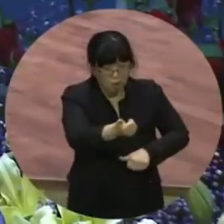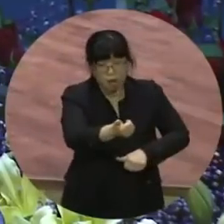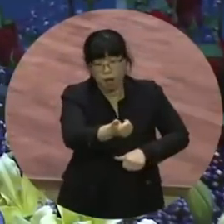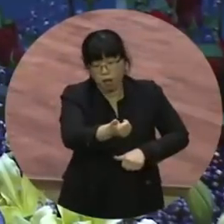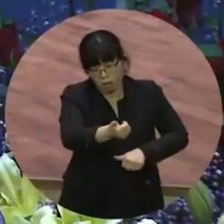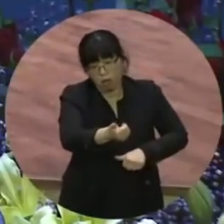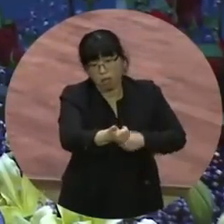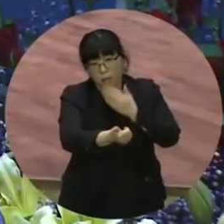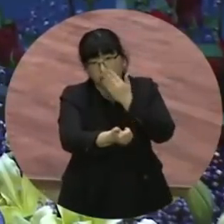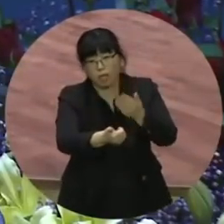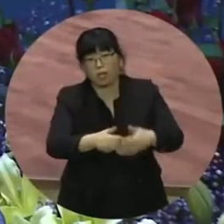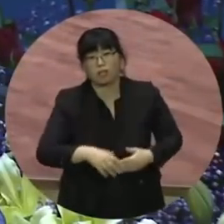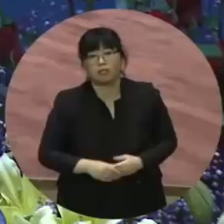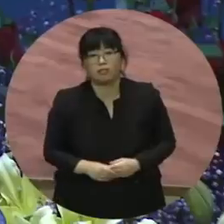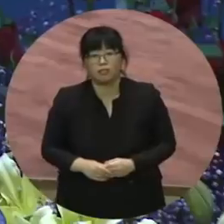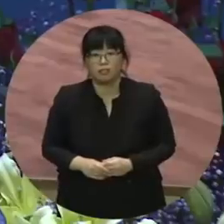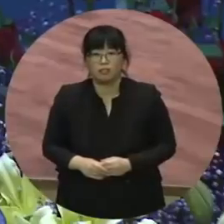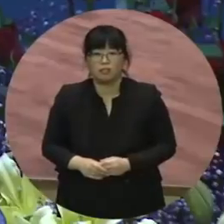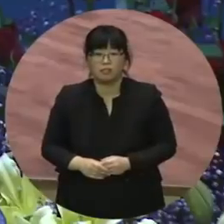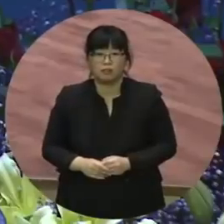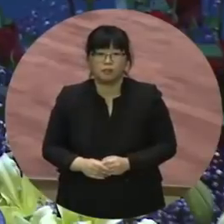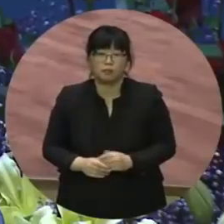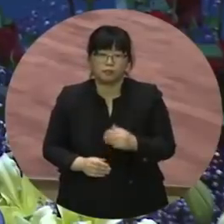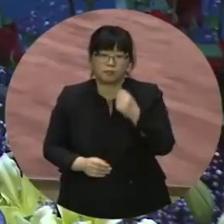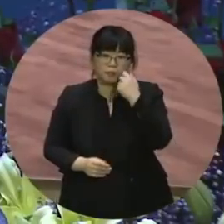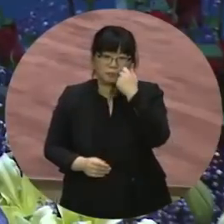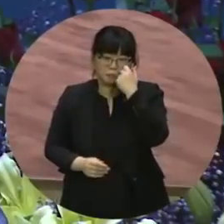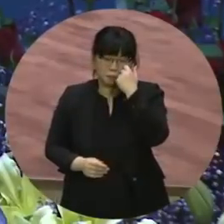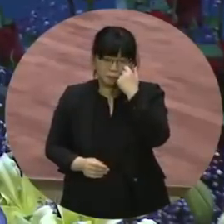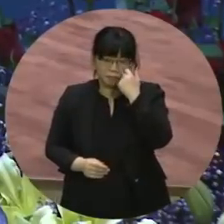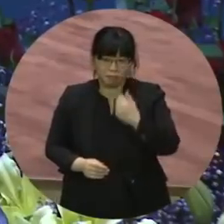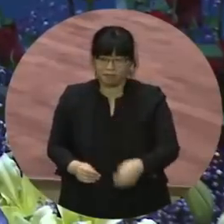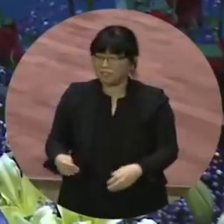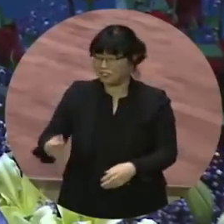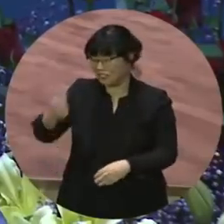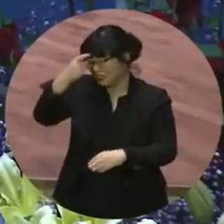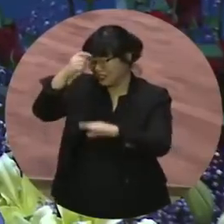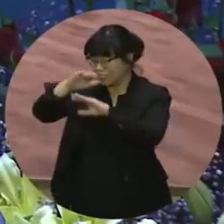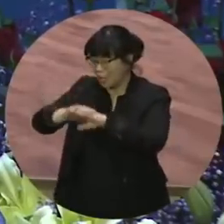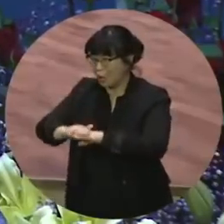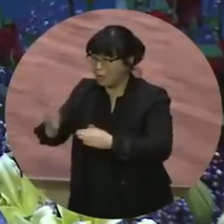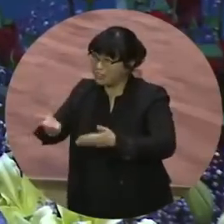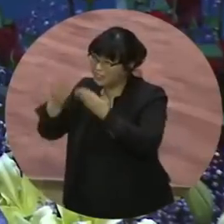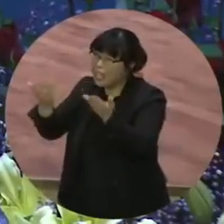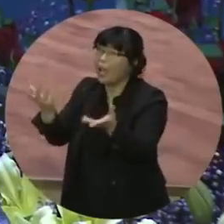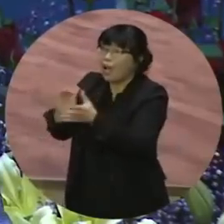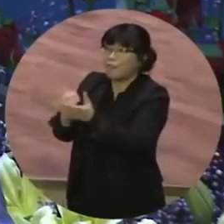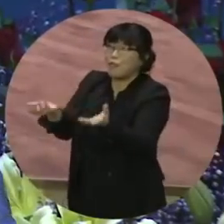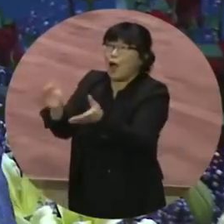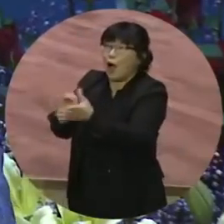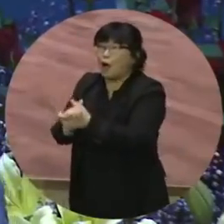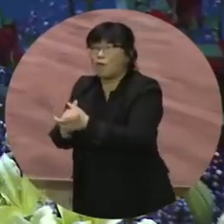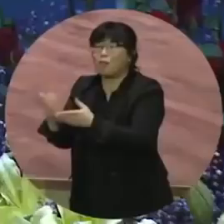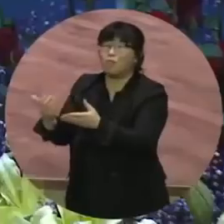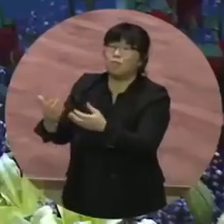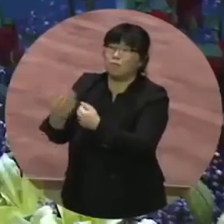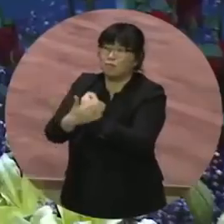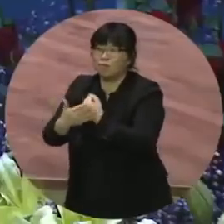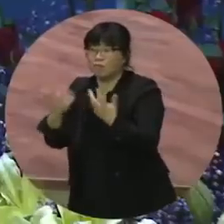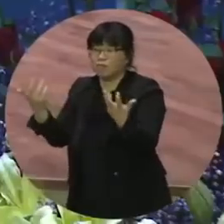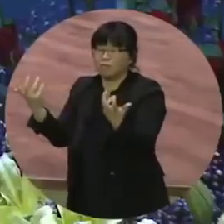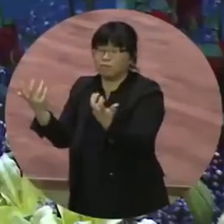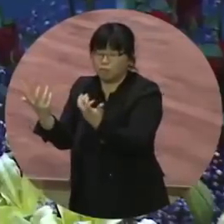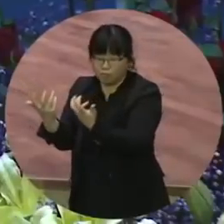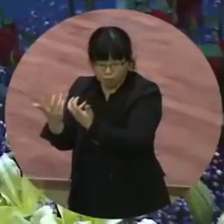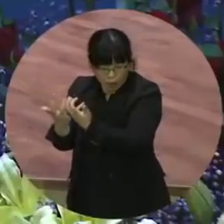그런 뻥이야 뻥. 자기 마음대로 자기 기분대로 자기 감정대로 자기 경험으로 자기 실력으로 자기